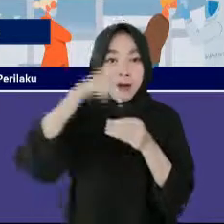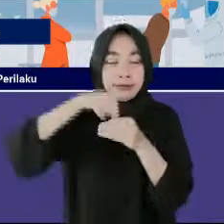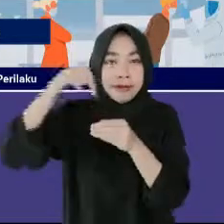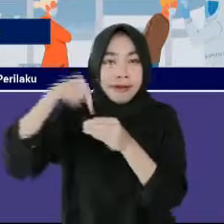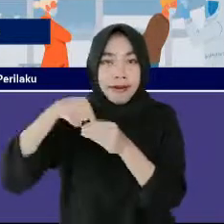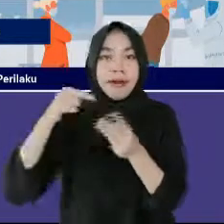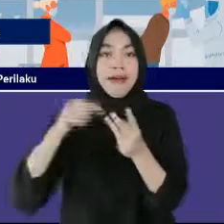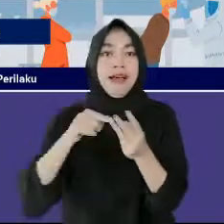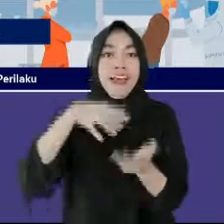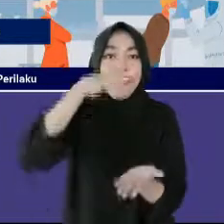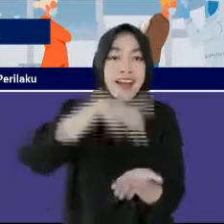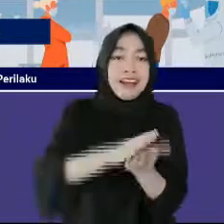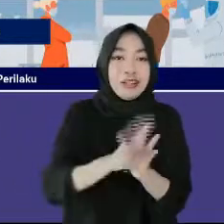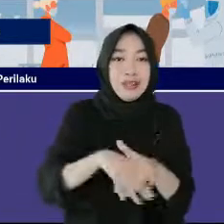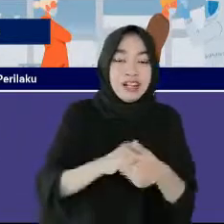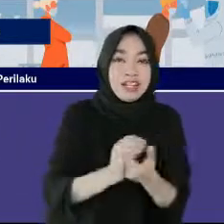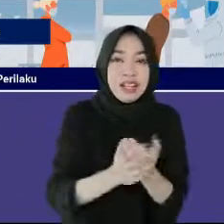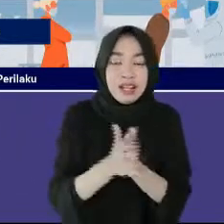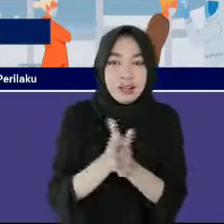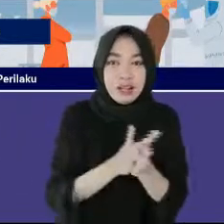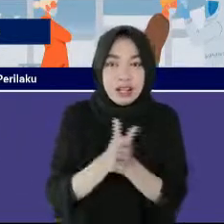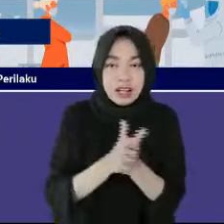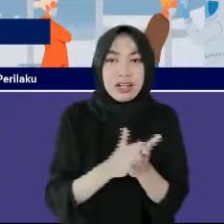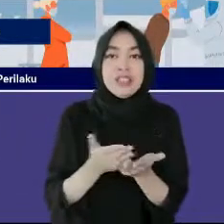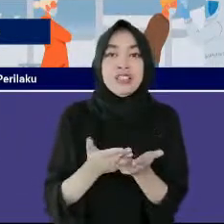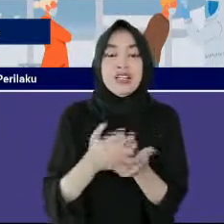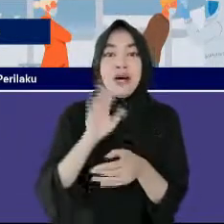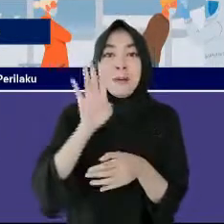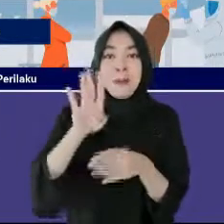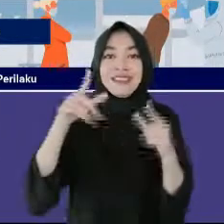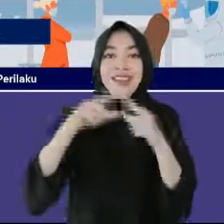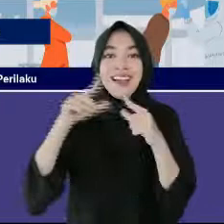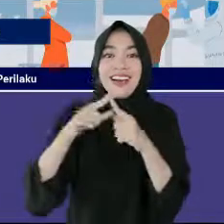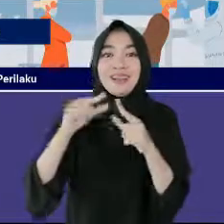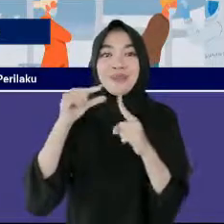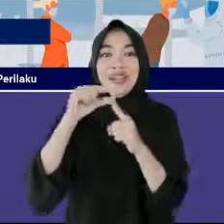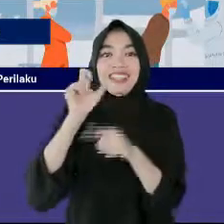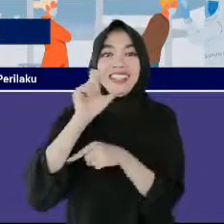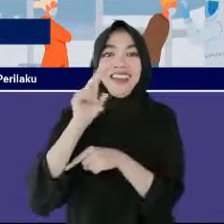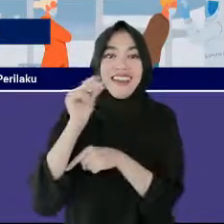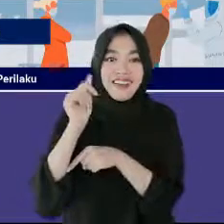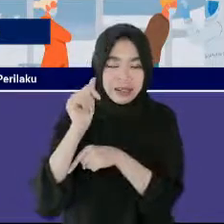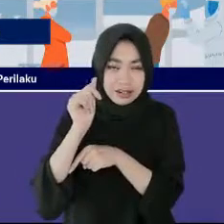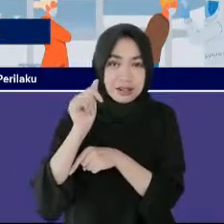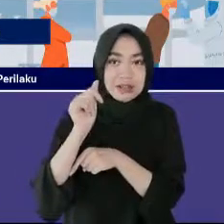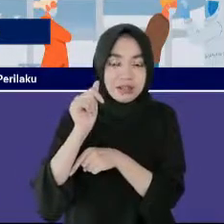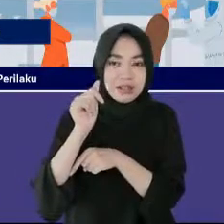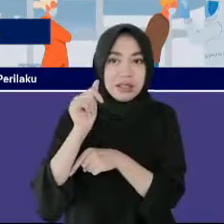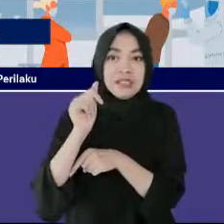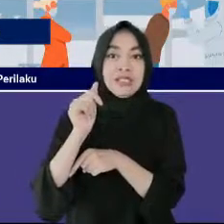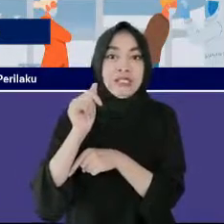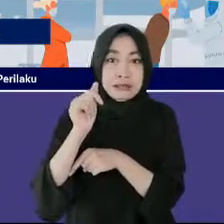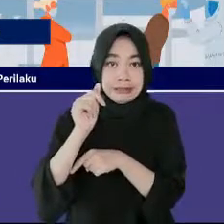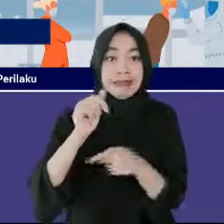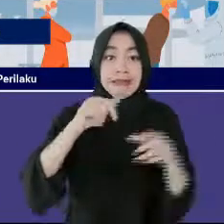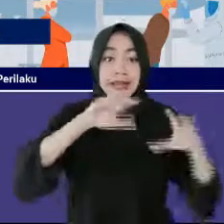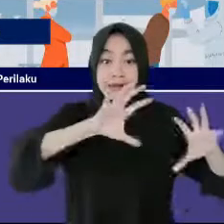sanitizer dan fatal Yunita empat unit alat habis siar ke Jayapura